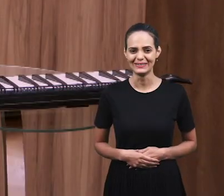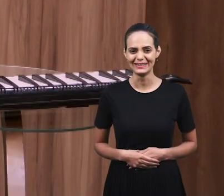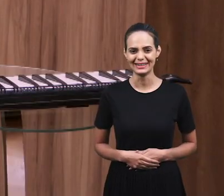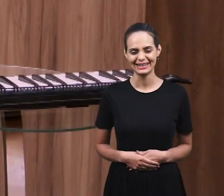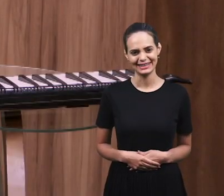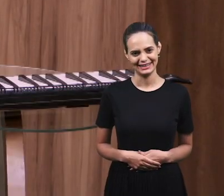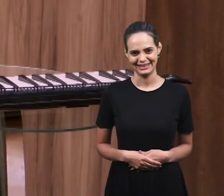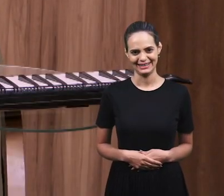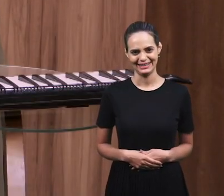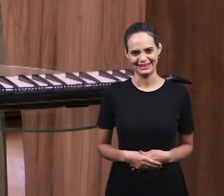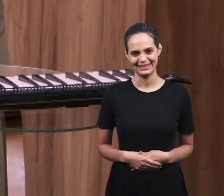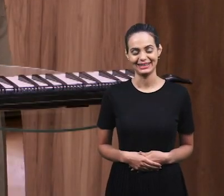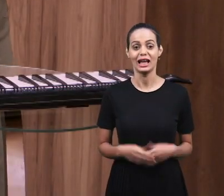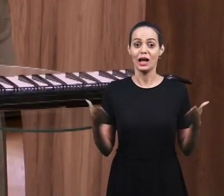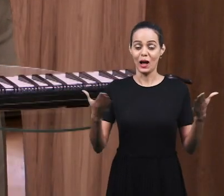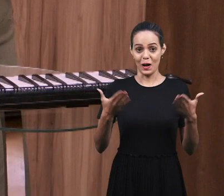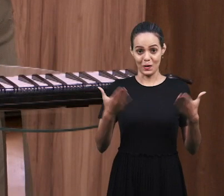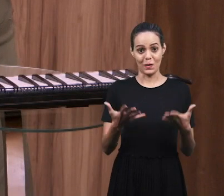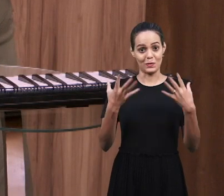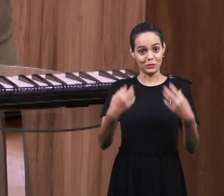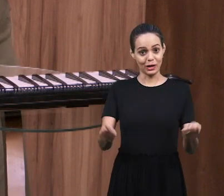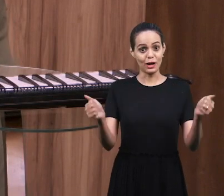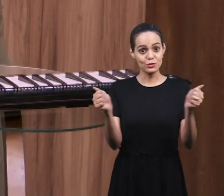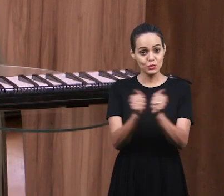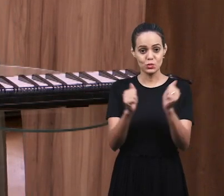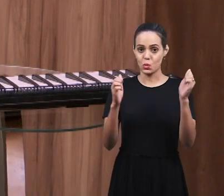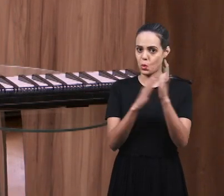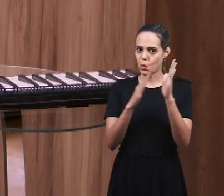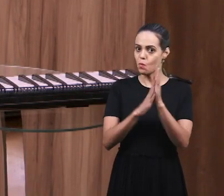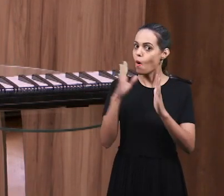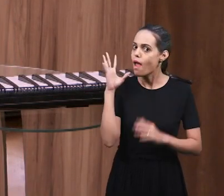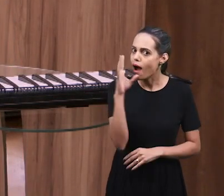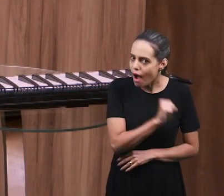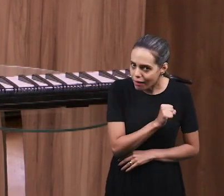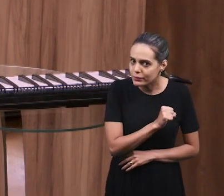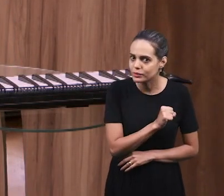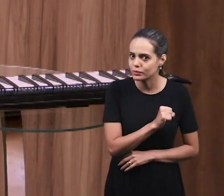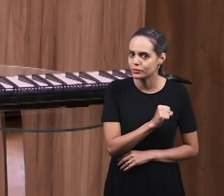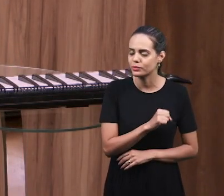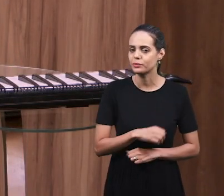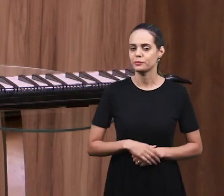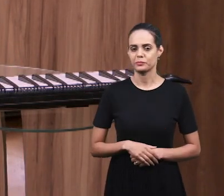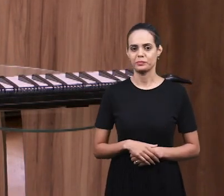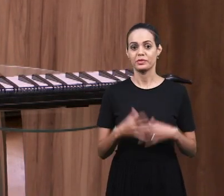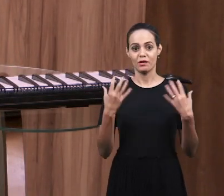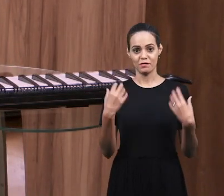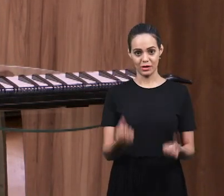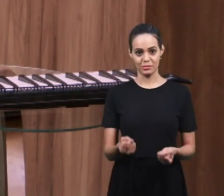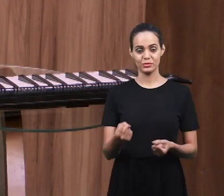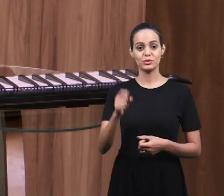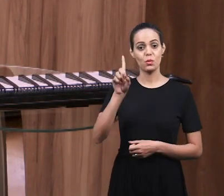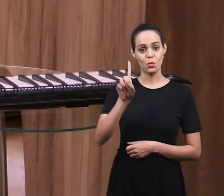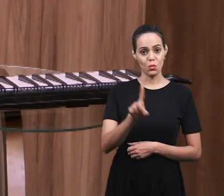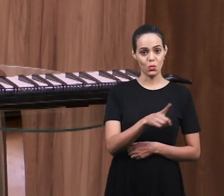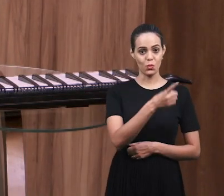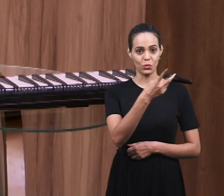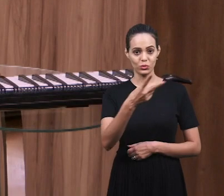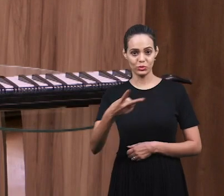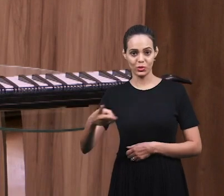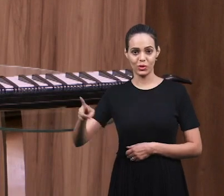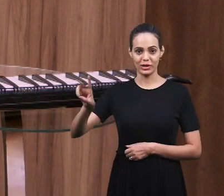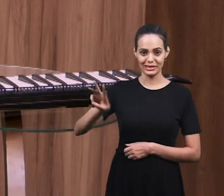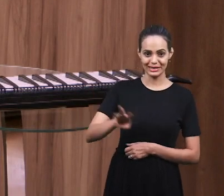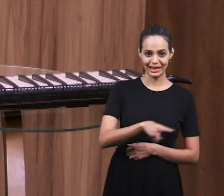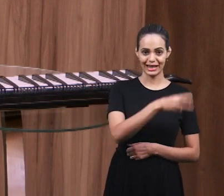Mais afin de jouer ensemble avec la louange, le rythme doit être plus rapide. Nous allons compter